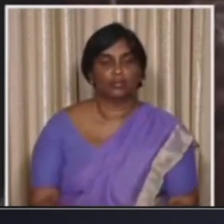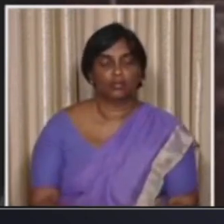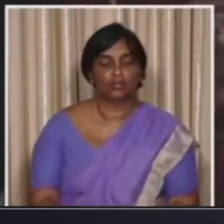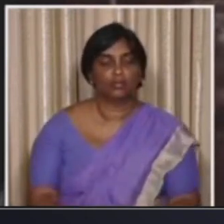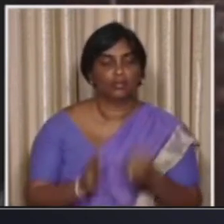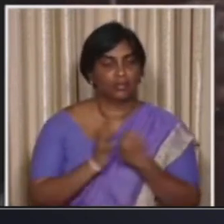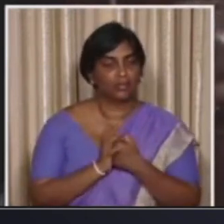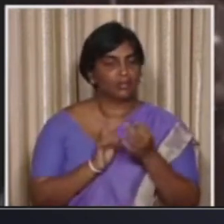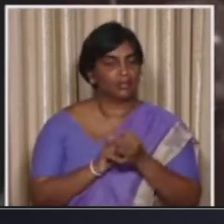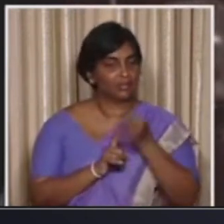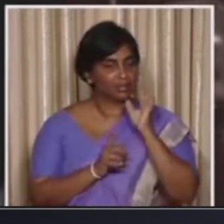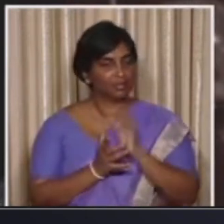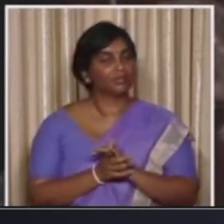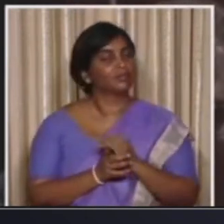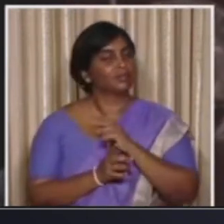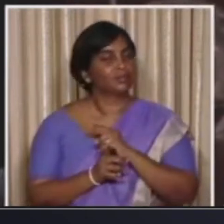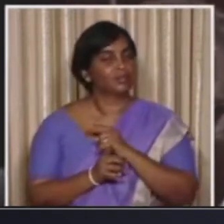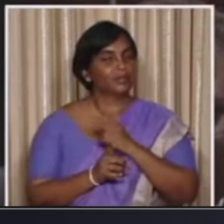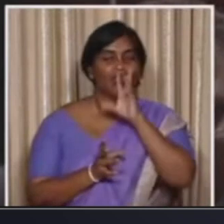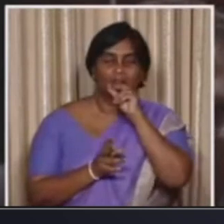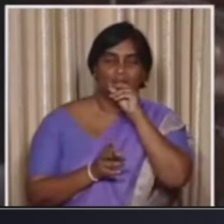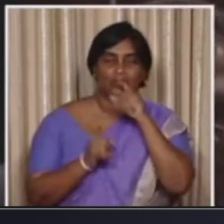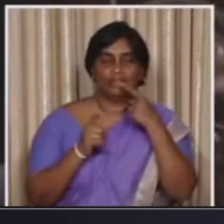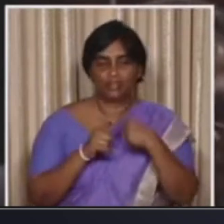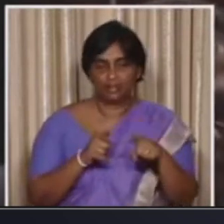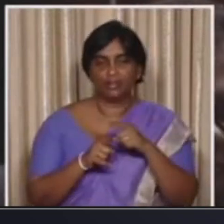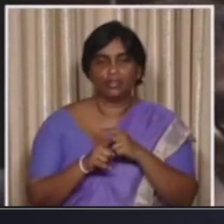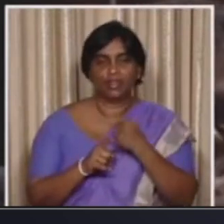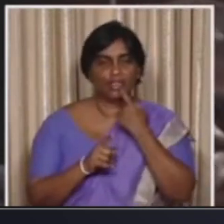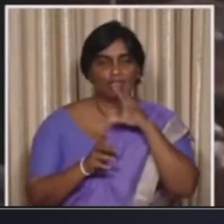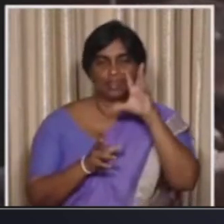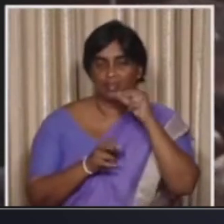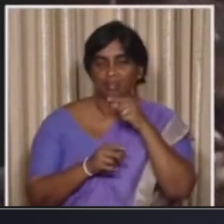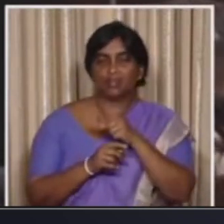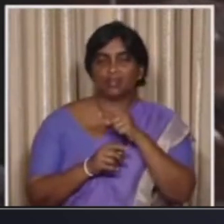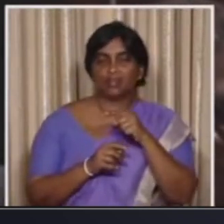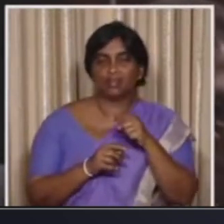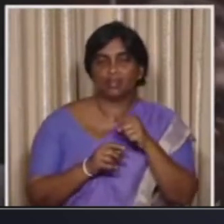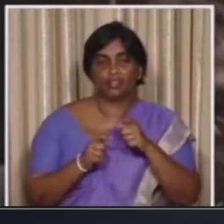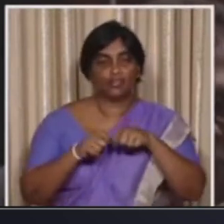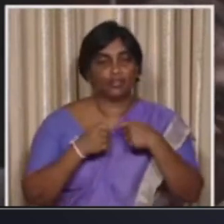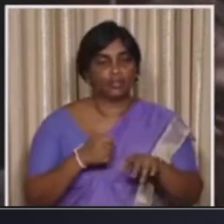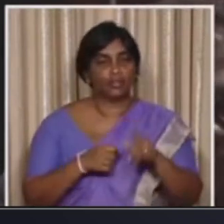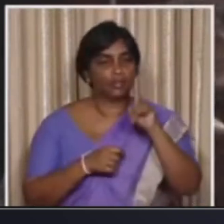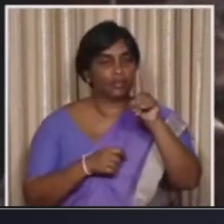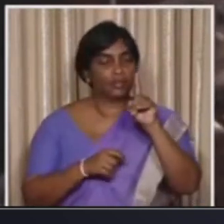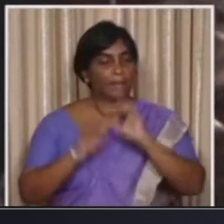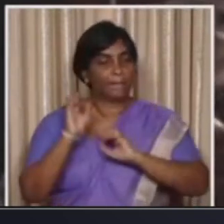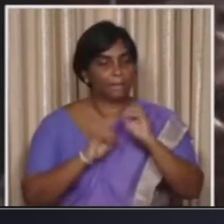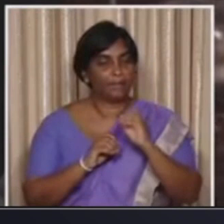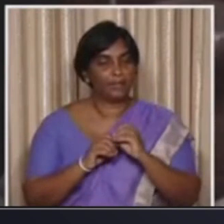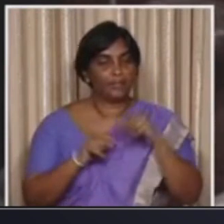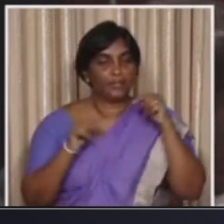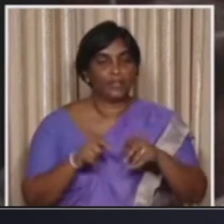ගරු සභාපතිතුමනි කටමැත දොඩවනවා සමහරු. කටමැත දොඩවනවා. උද්දමනේ 101යි.